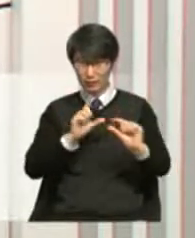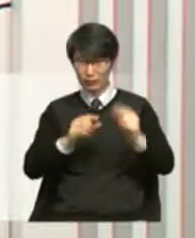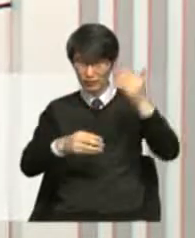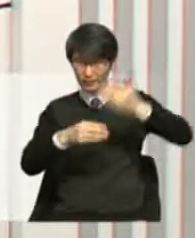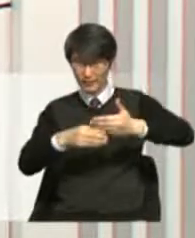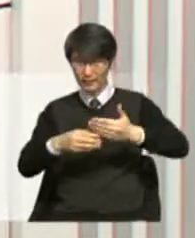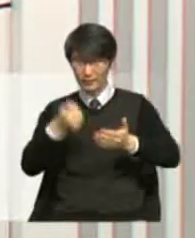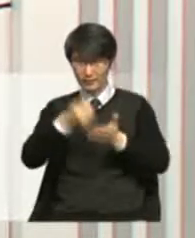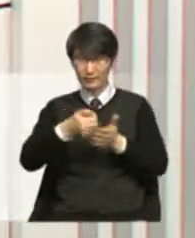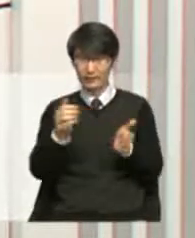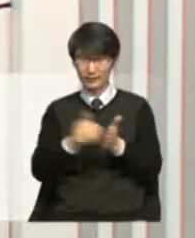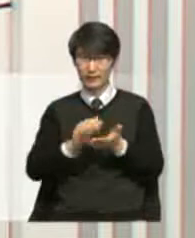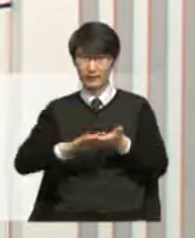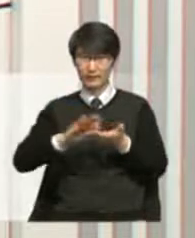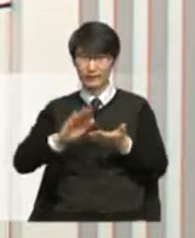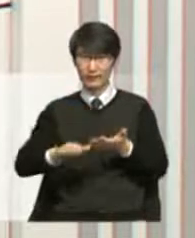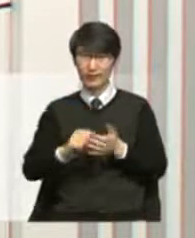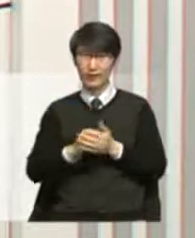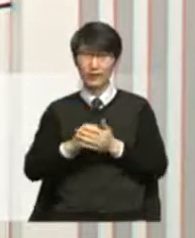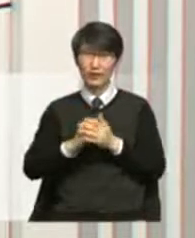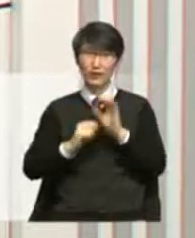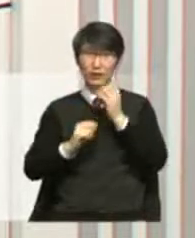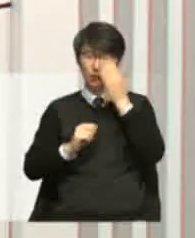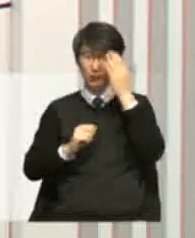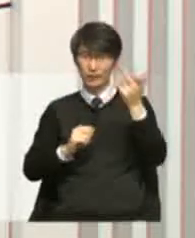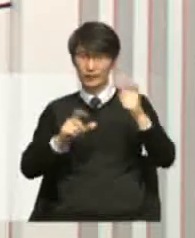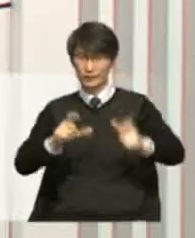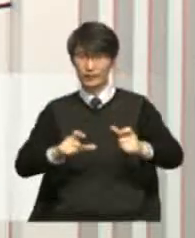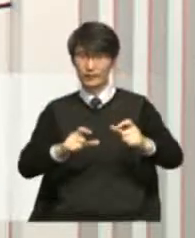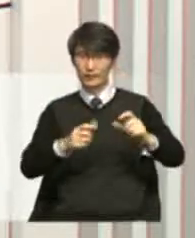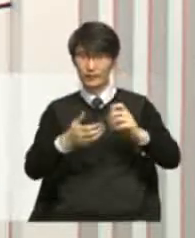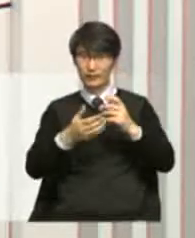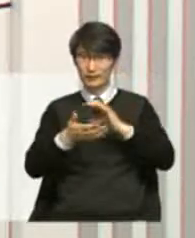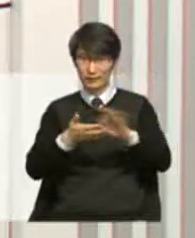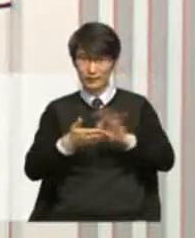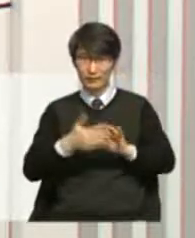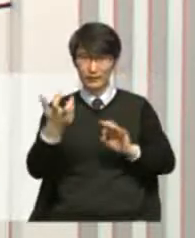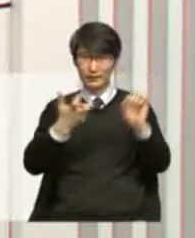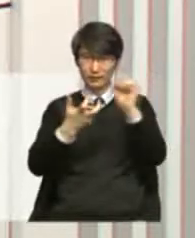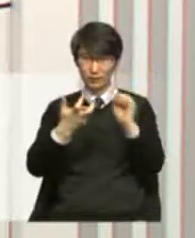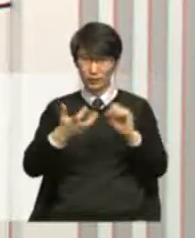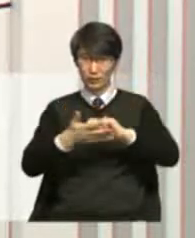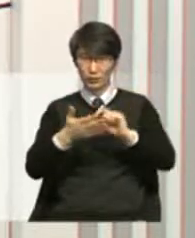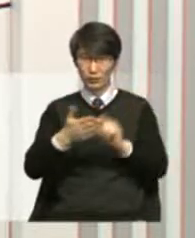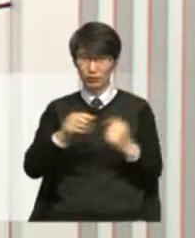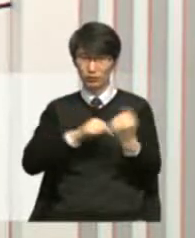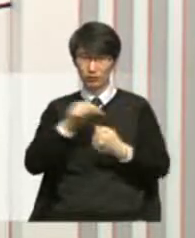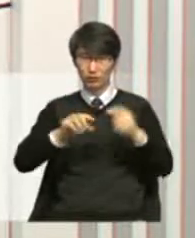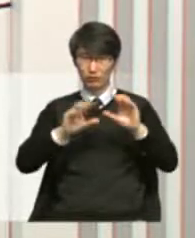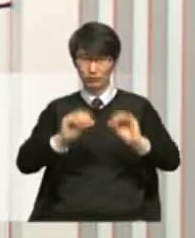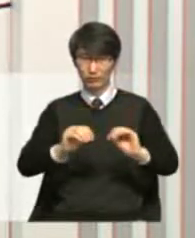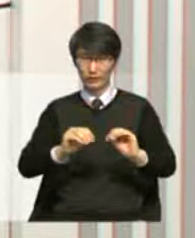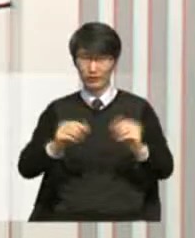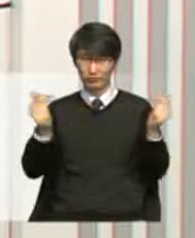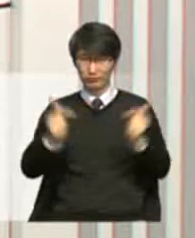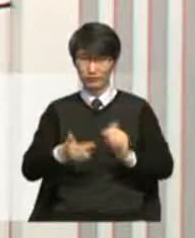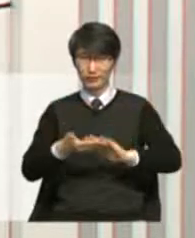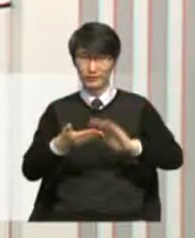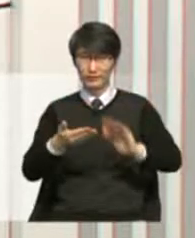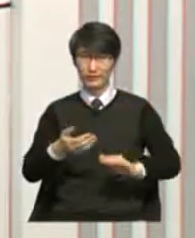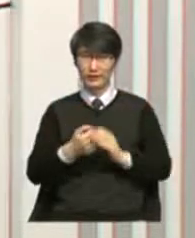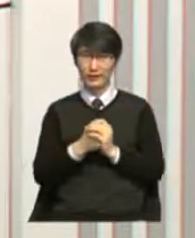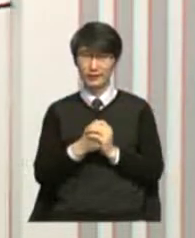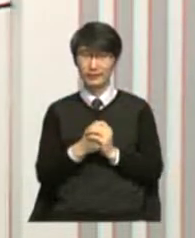당분간 폐쇄하기로 결정됐습니다. 용산구에선 현재 다중이용시설의 70%를 운영 중단하거나